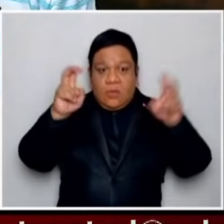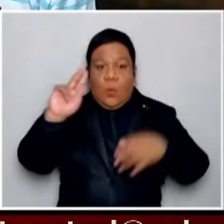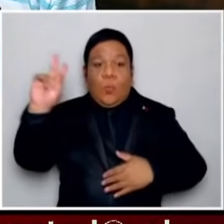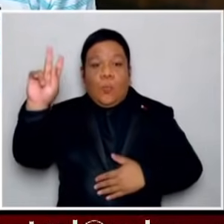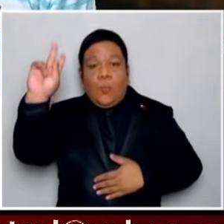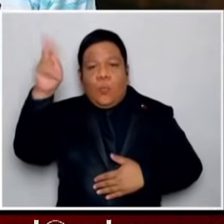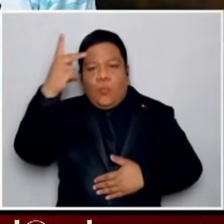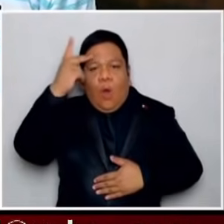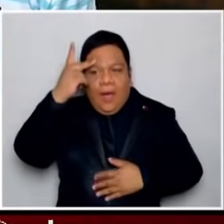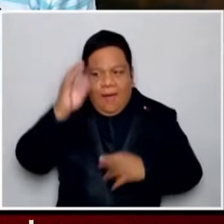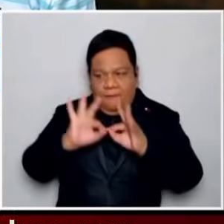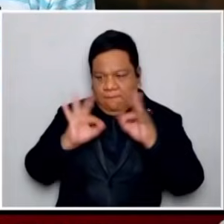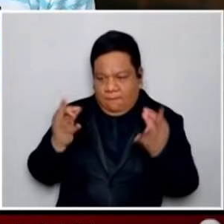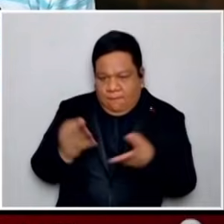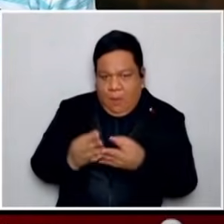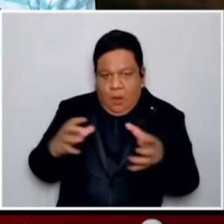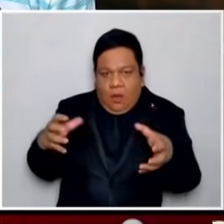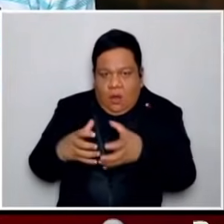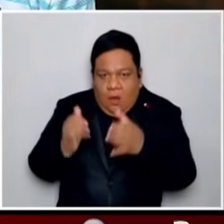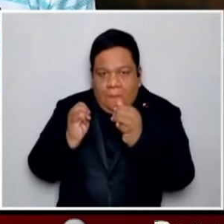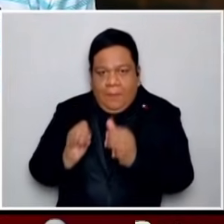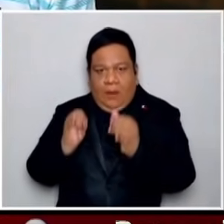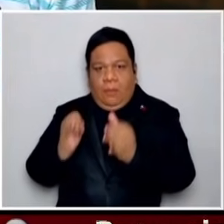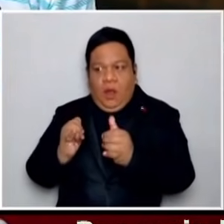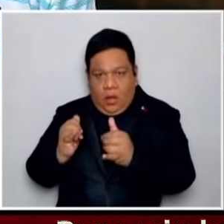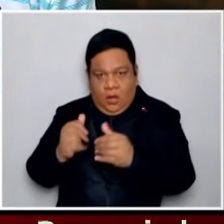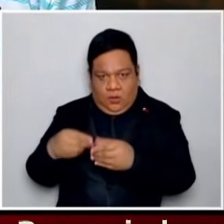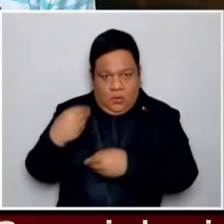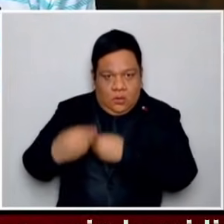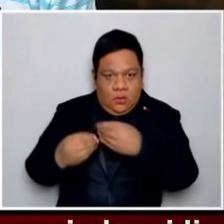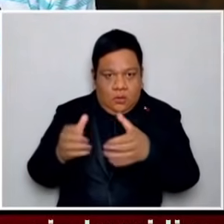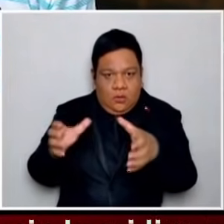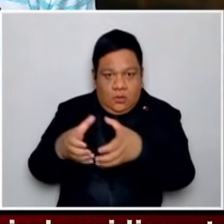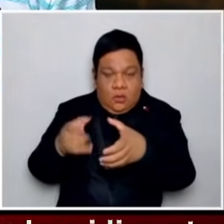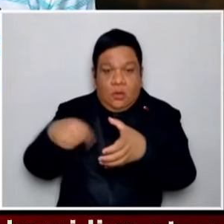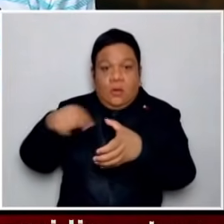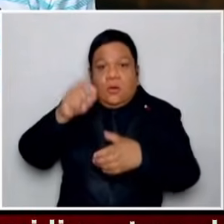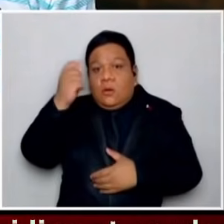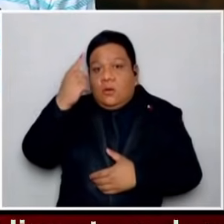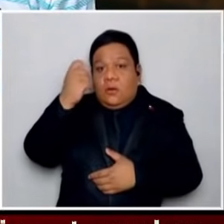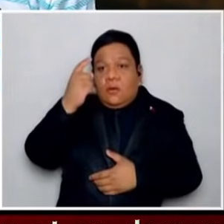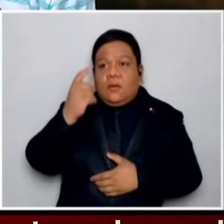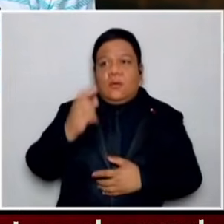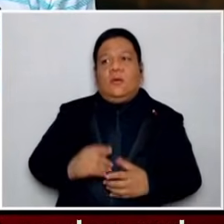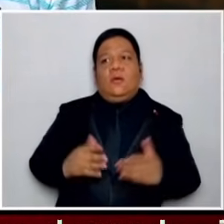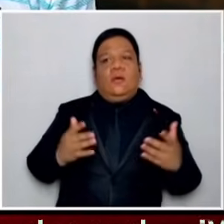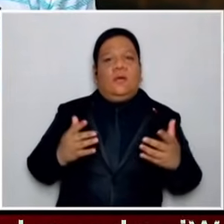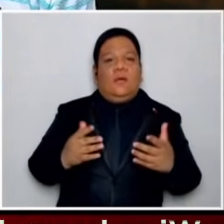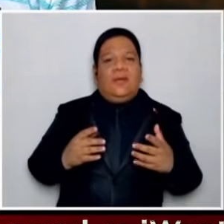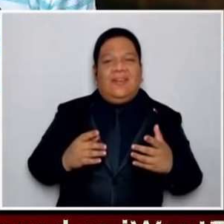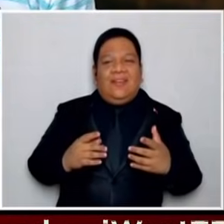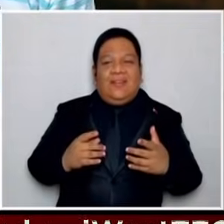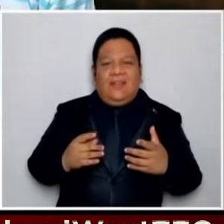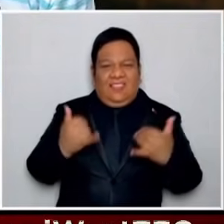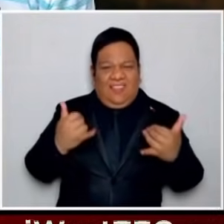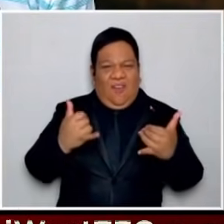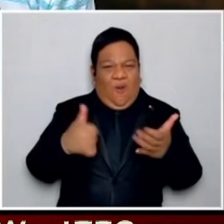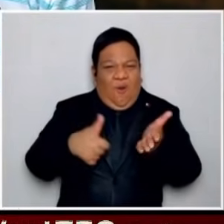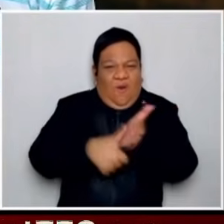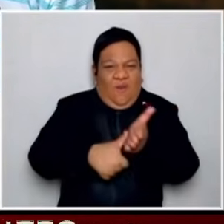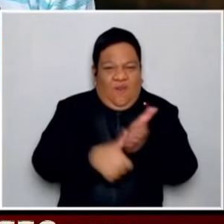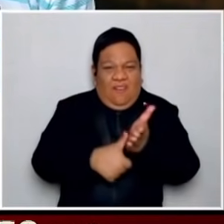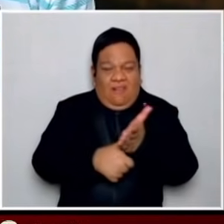dynasties. Iba yung sentro ni gravidad ng electoral politics ngayon. Hindi